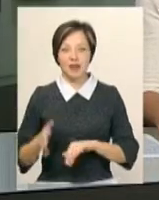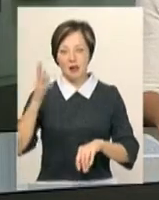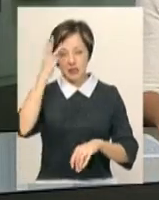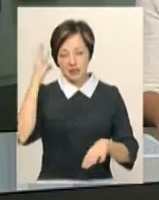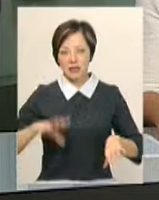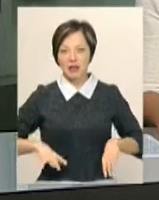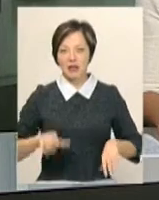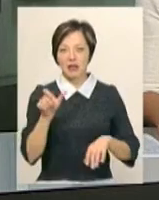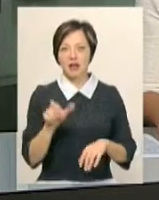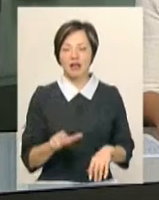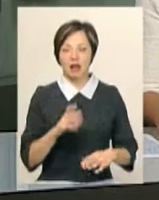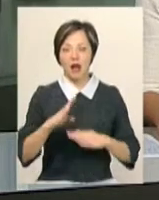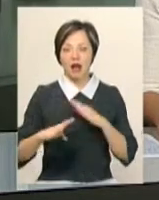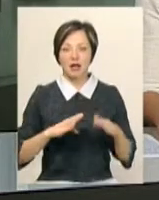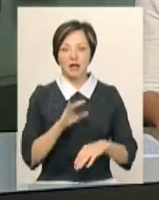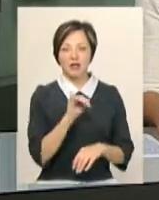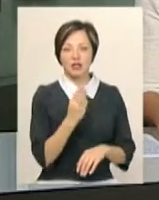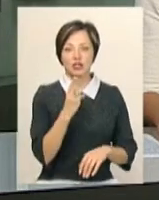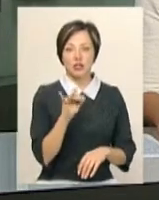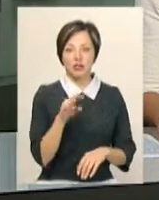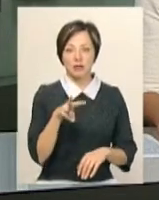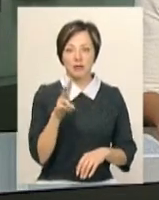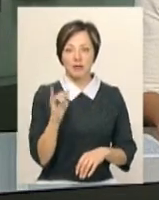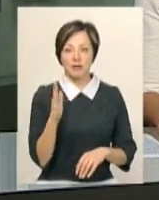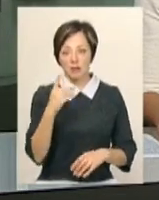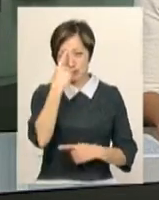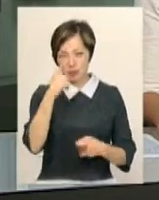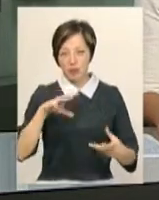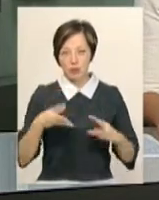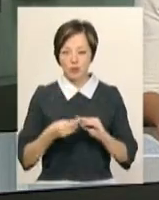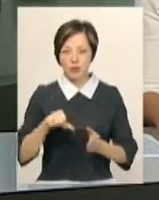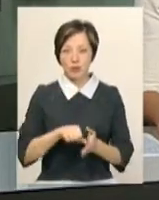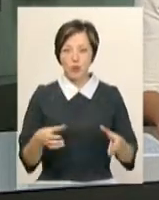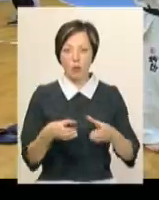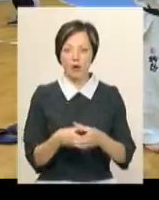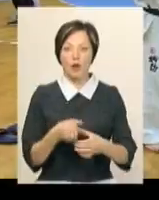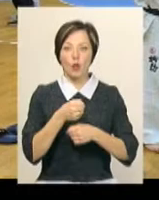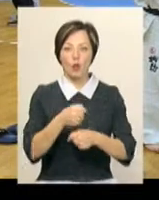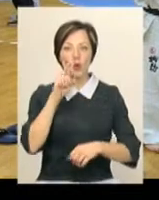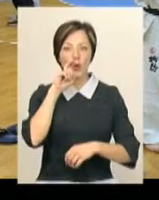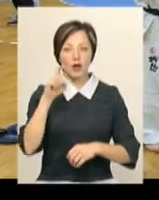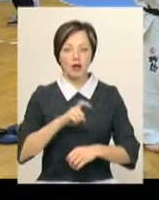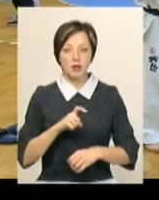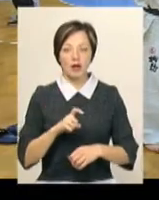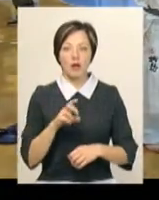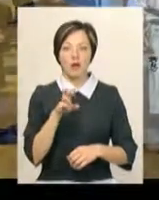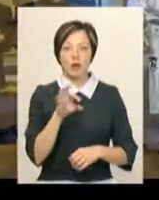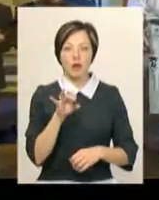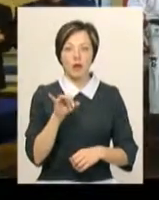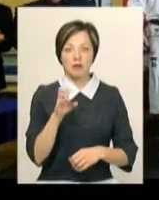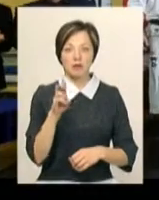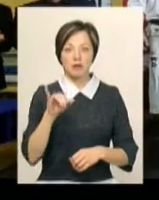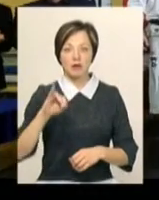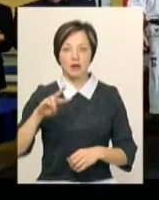Хмельницький тренер з кіокушінка і карате Іван Шимків повідомив результати виступів команди області на Кубку України в Борисполі.